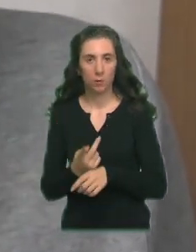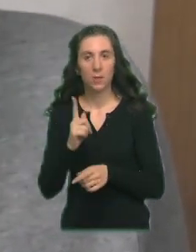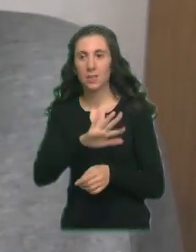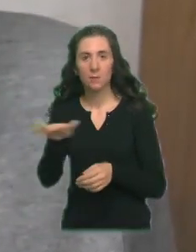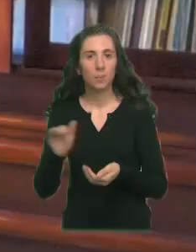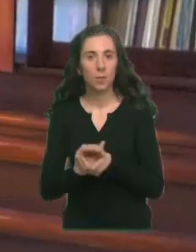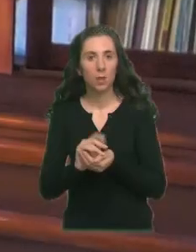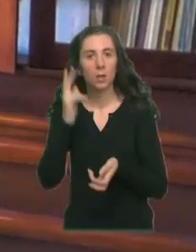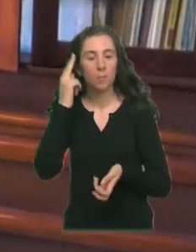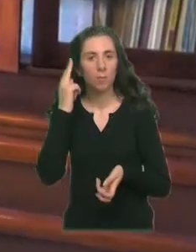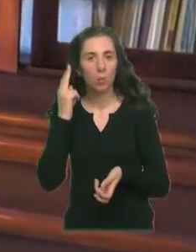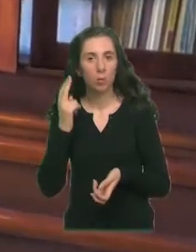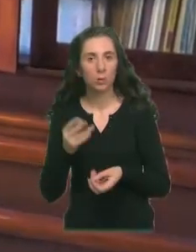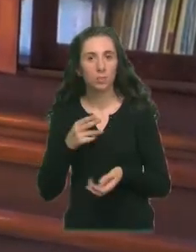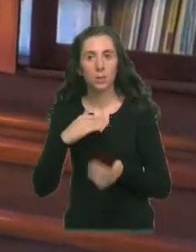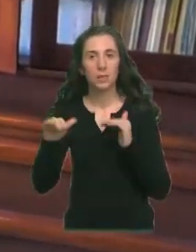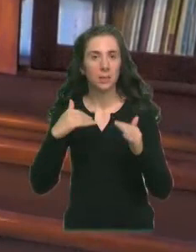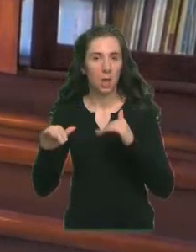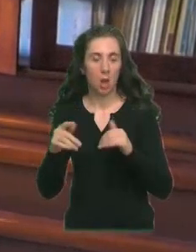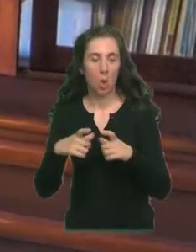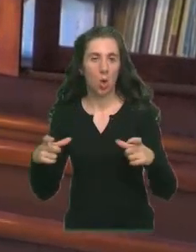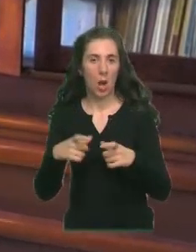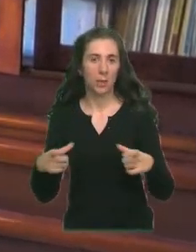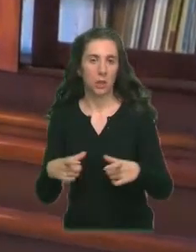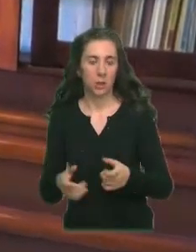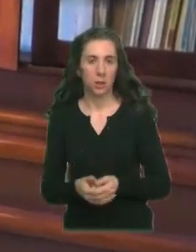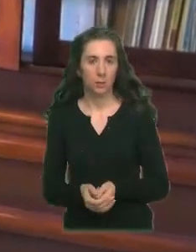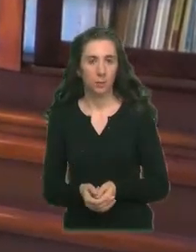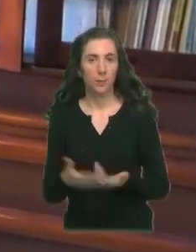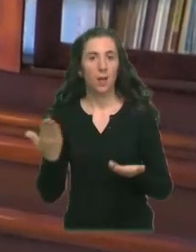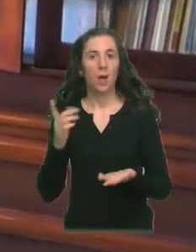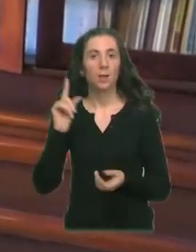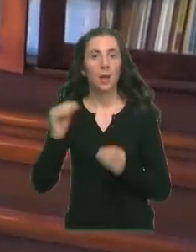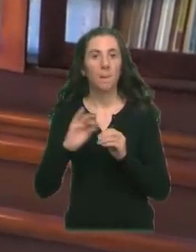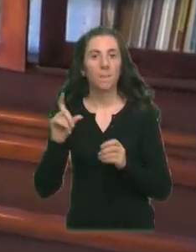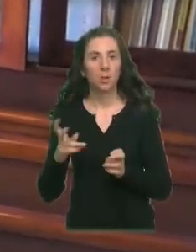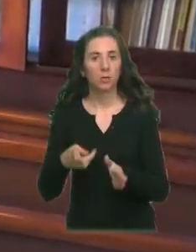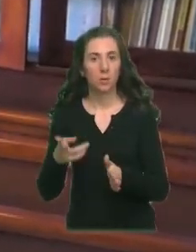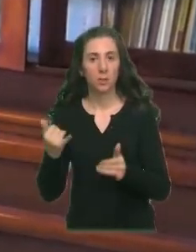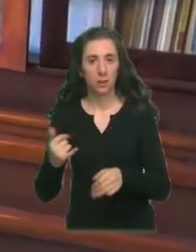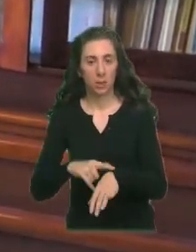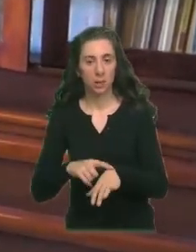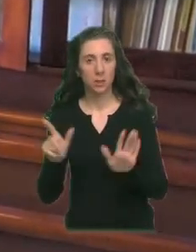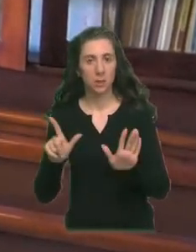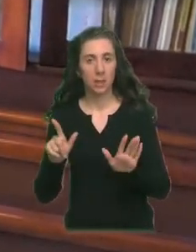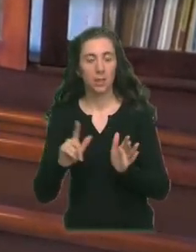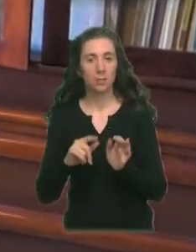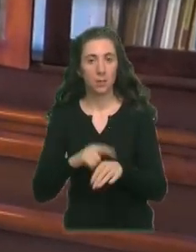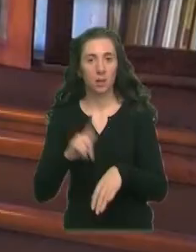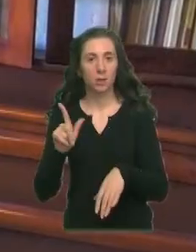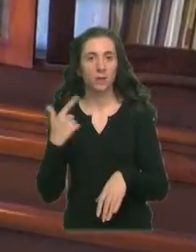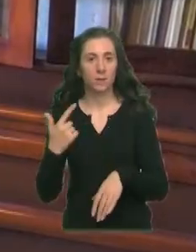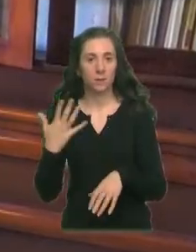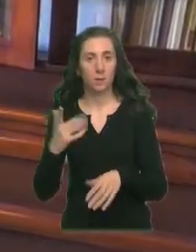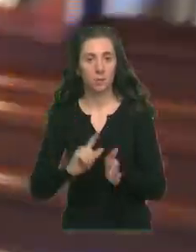svim prijateljima i poznanicima slao razglednice. Kad ide za Beč vlak? Upravo sad u 7 sati i